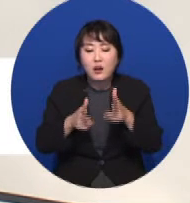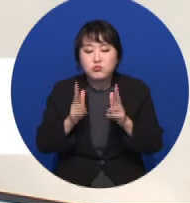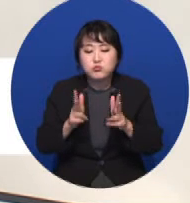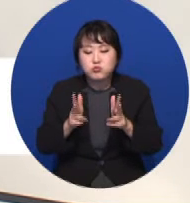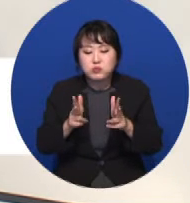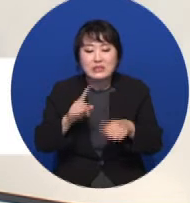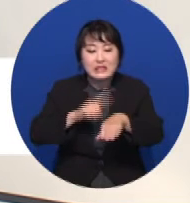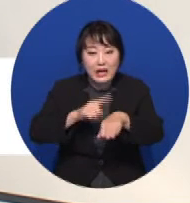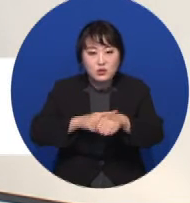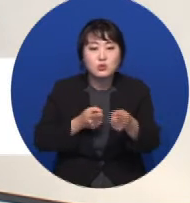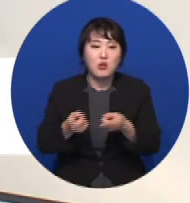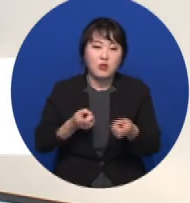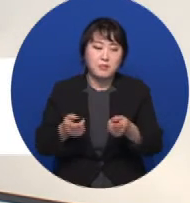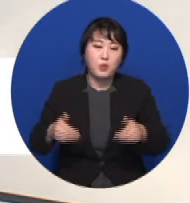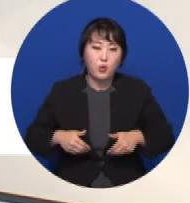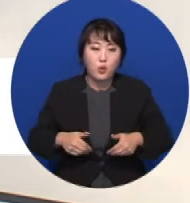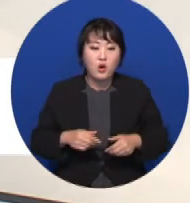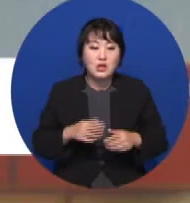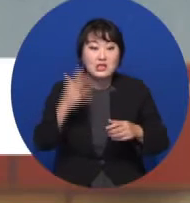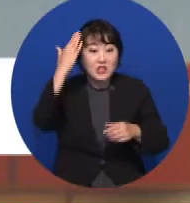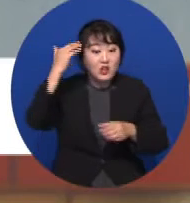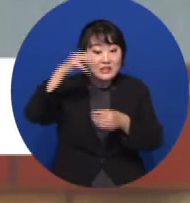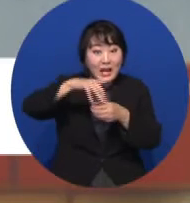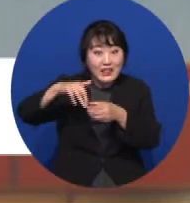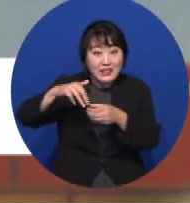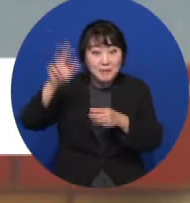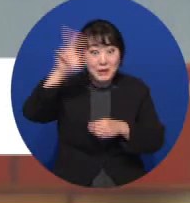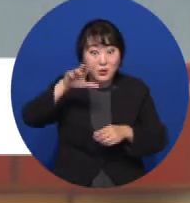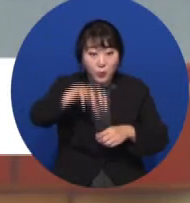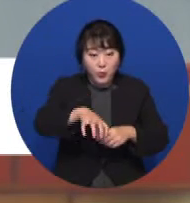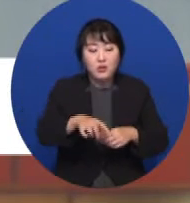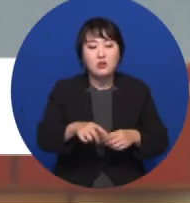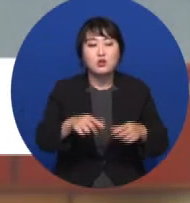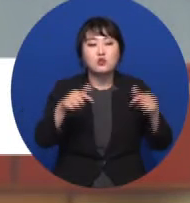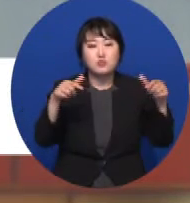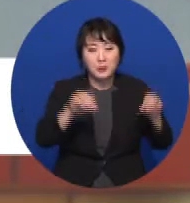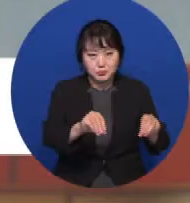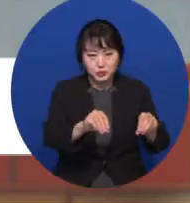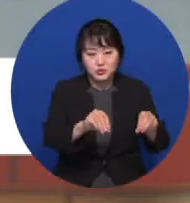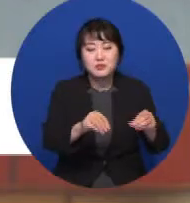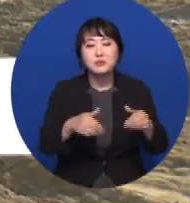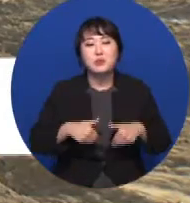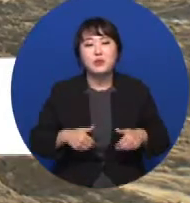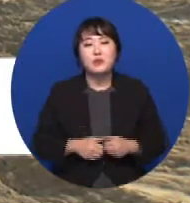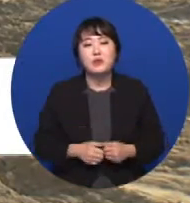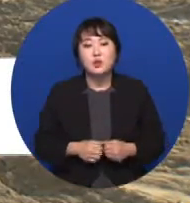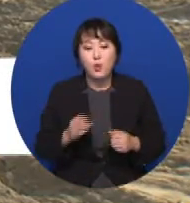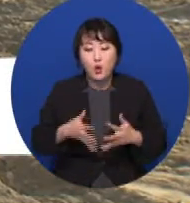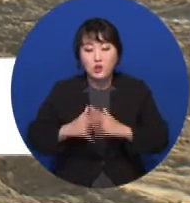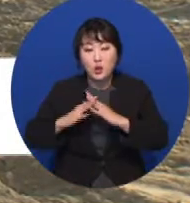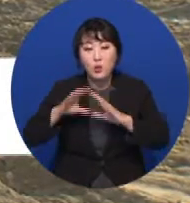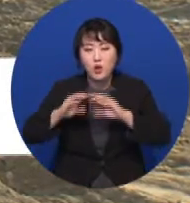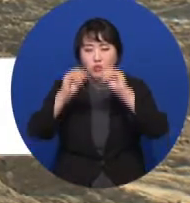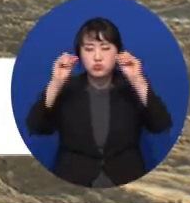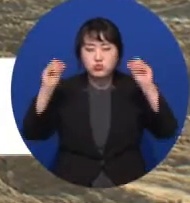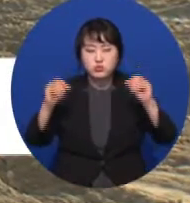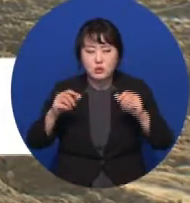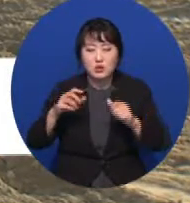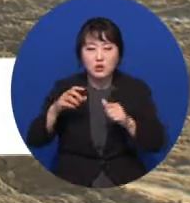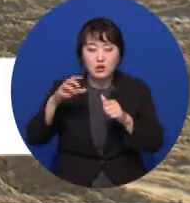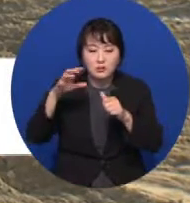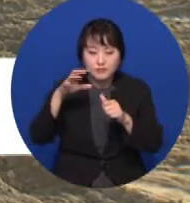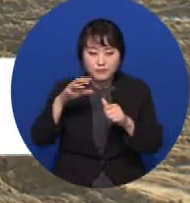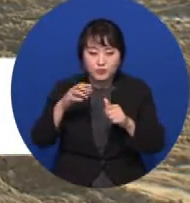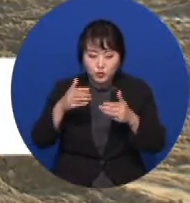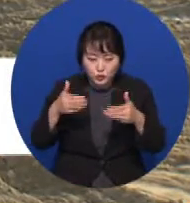석탄 발전 시설은 가동을 멈추거나 감축 운영에 들어갑니다 또 건설 0 서장은 날린 먼지를 억제해야 하며